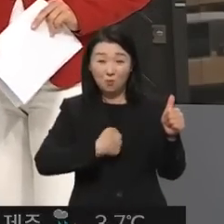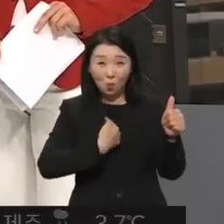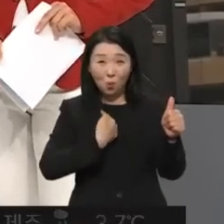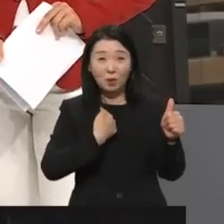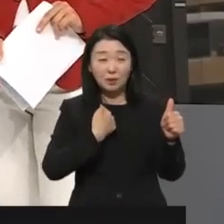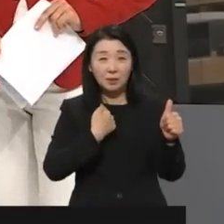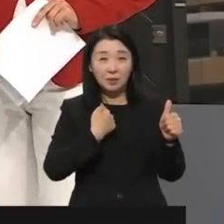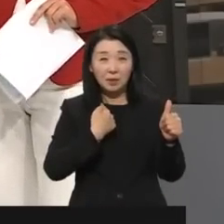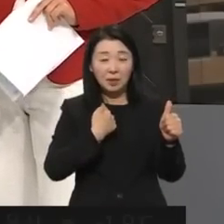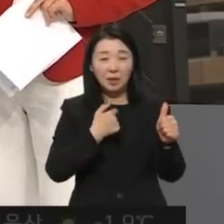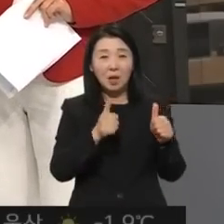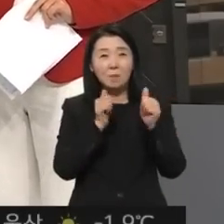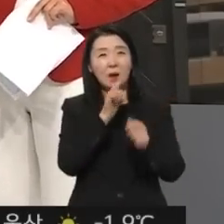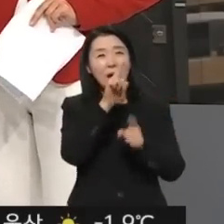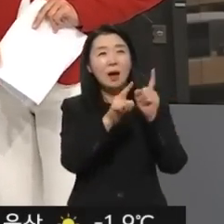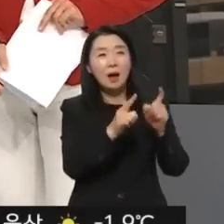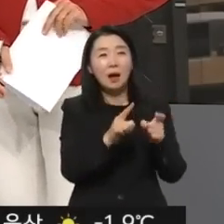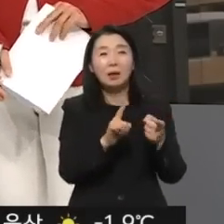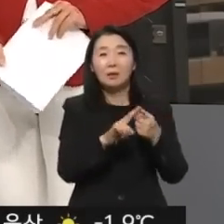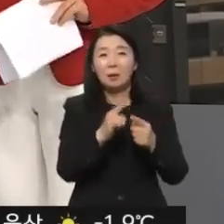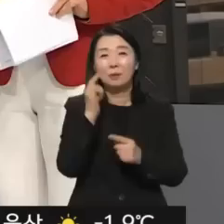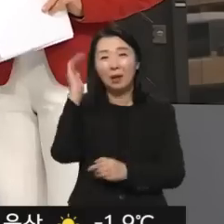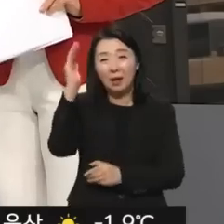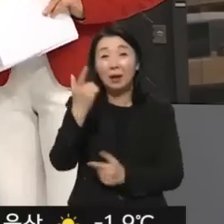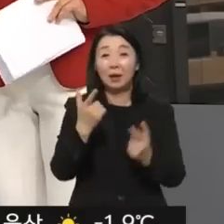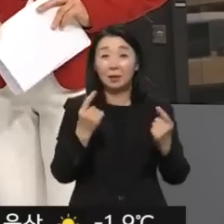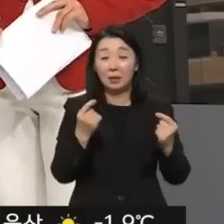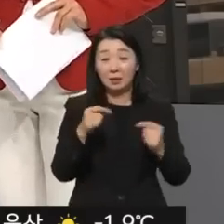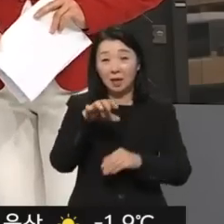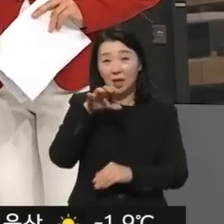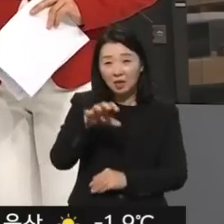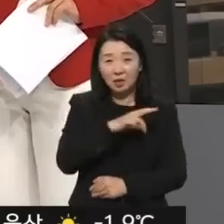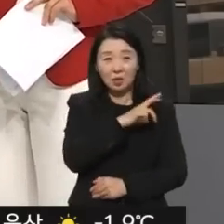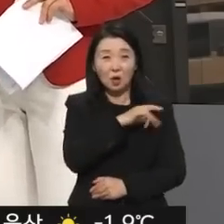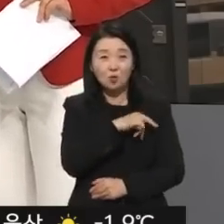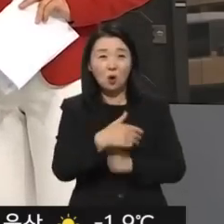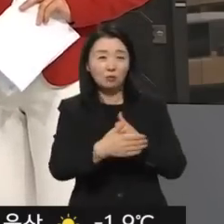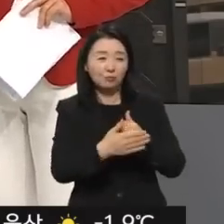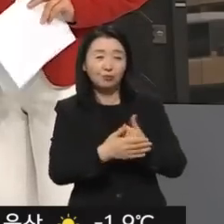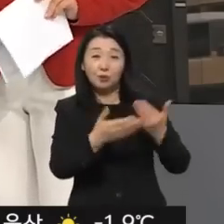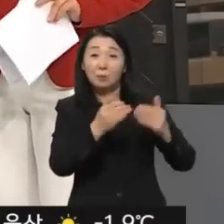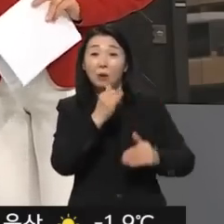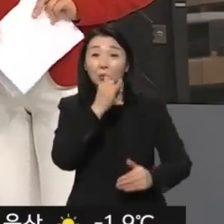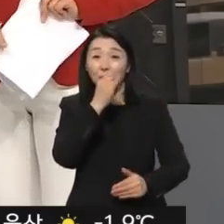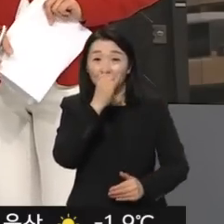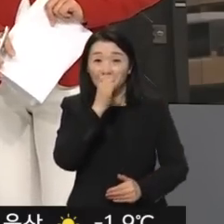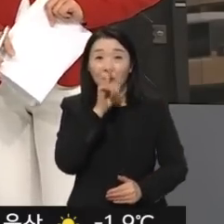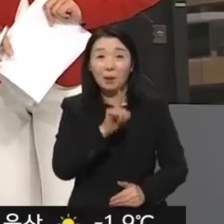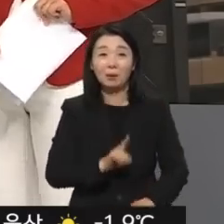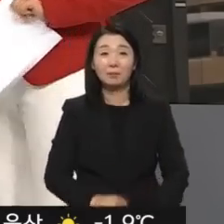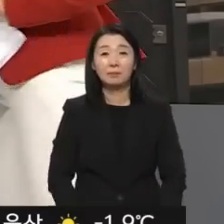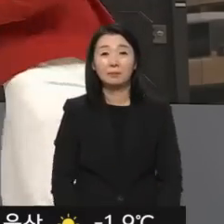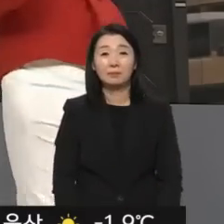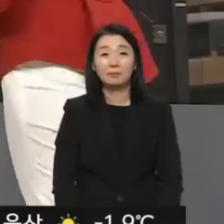사법 리스크를 의식한 발언으로도 읽히는데요. 현장의 응원과 지지를 받고 있다면서 이렇게